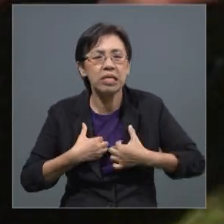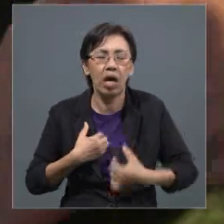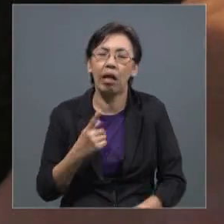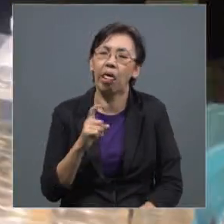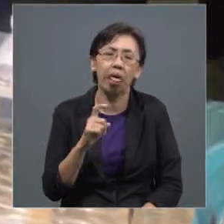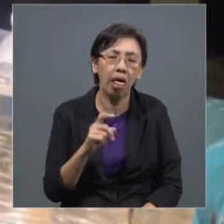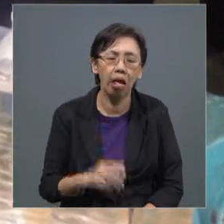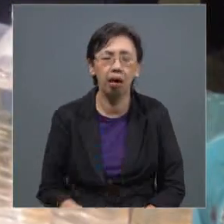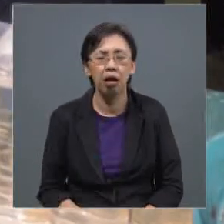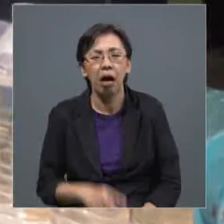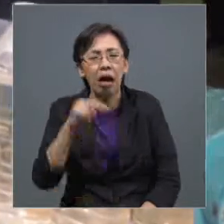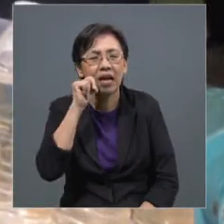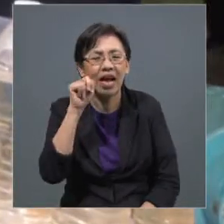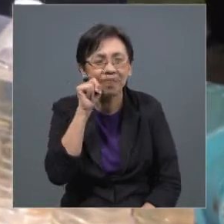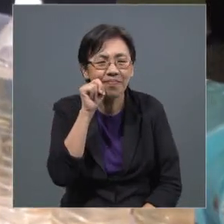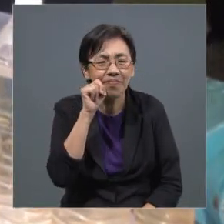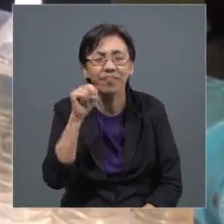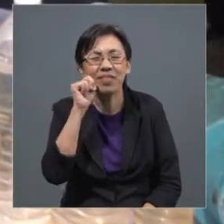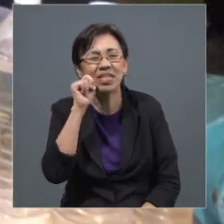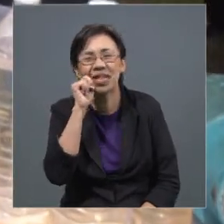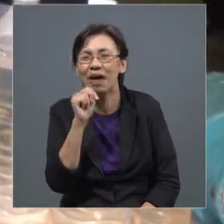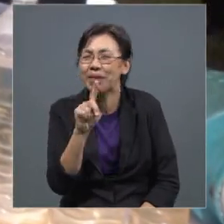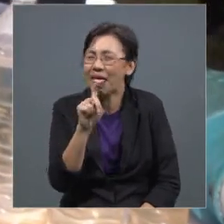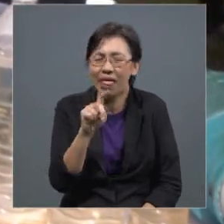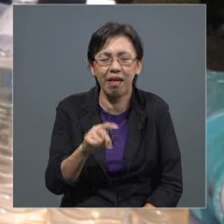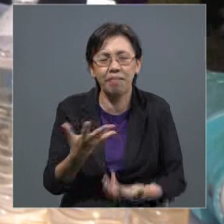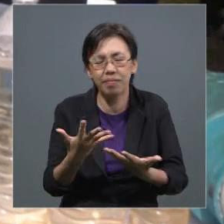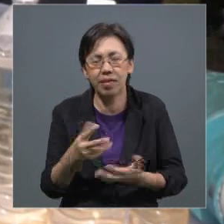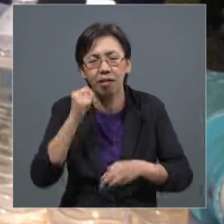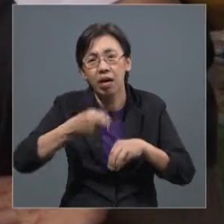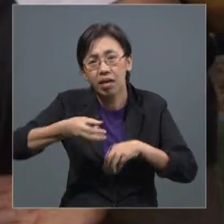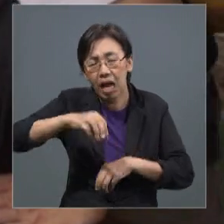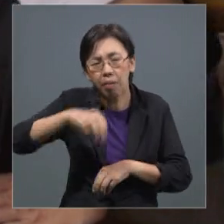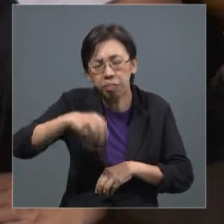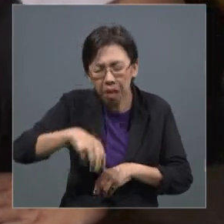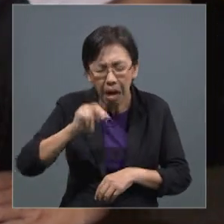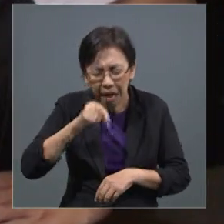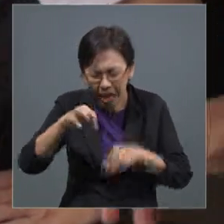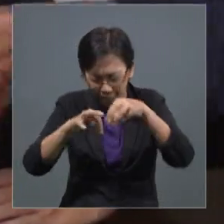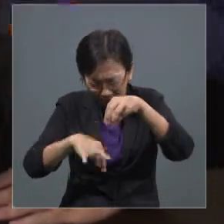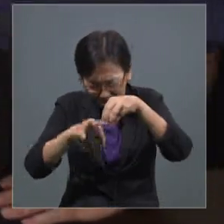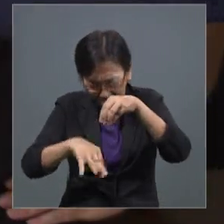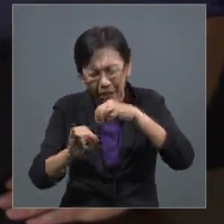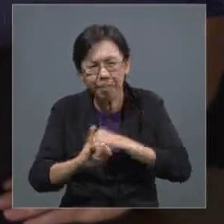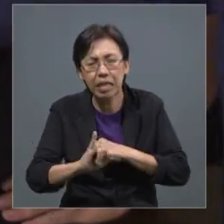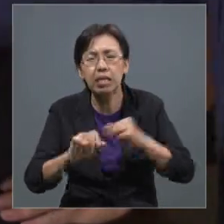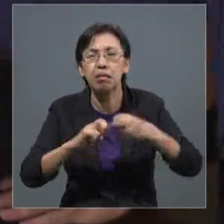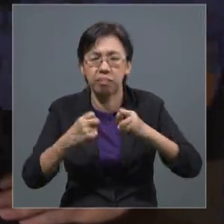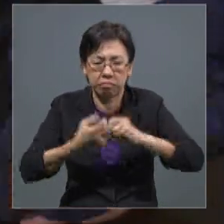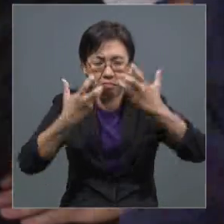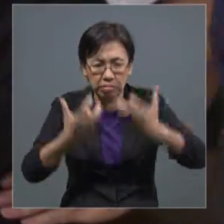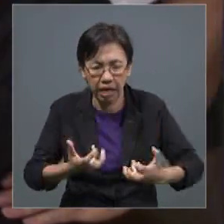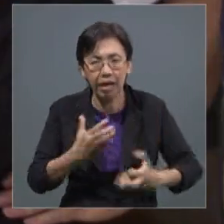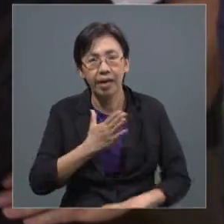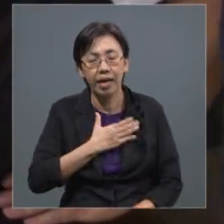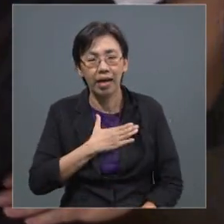ะรับน้ำที่ได้ทั่วถึงแล้วก็น้ำคุณภาพไม่ดีนี่ครับตรงนี้ครับมีปัญหามากเลยดังนั้นเรา